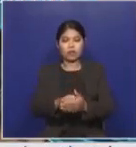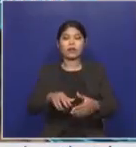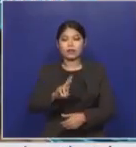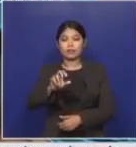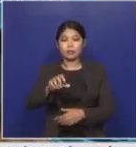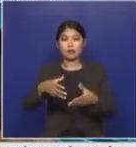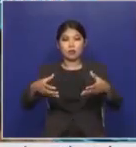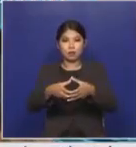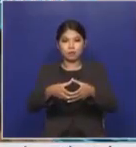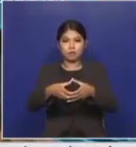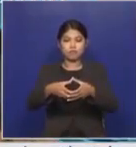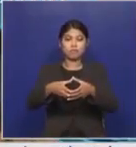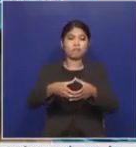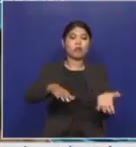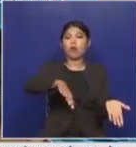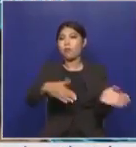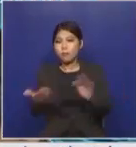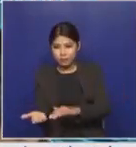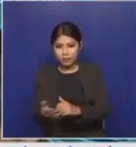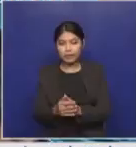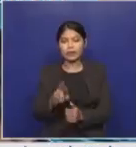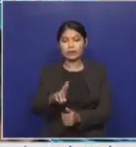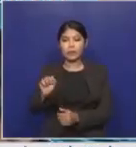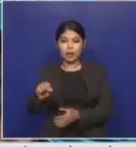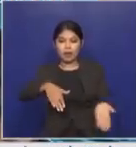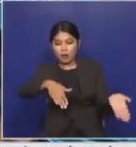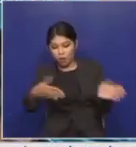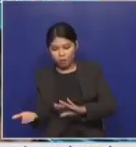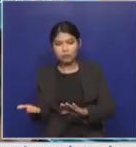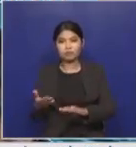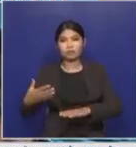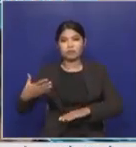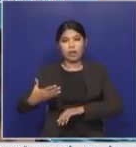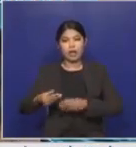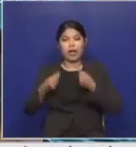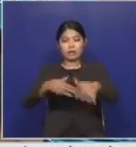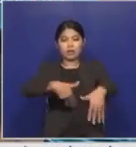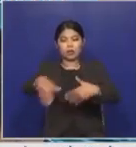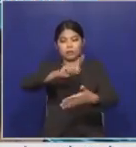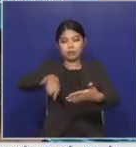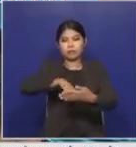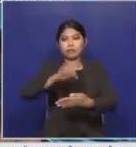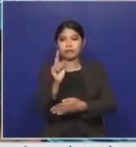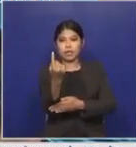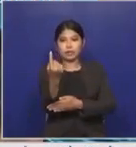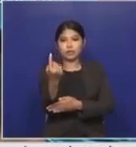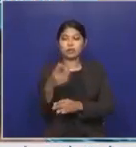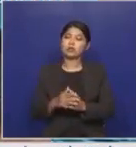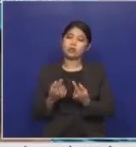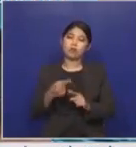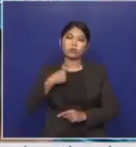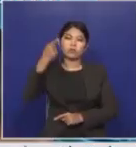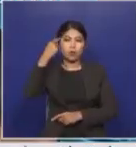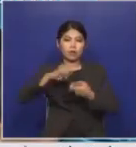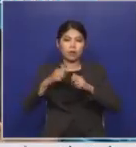เพื่อที่จะคืนอำนาจให้กับประชาให้กับประชาชนในประเทศแต่ผมเห็นว่าถ้ากระทำอย่างนั้น